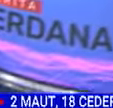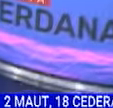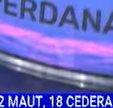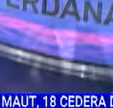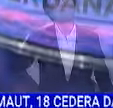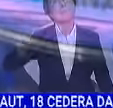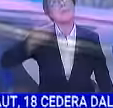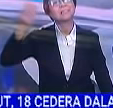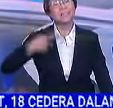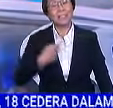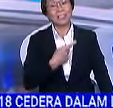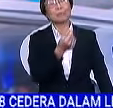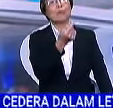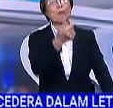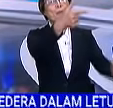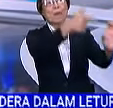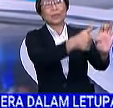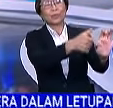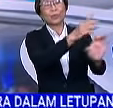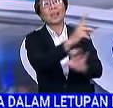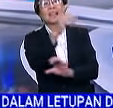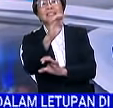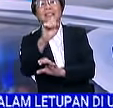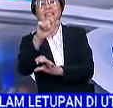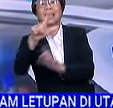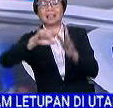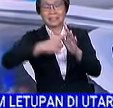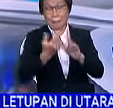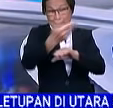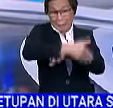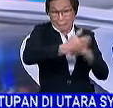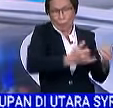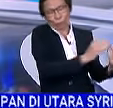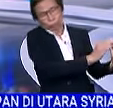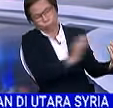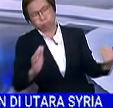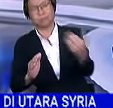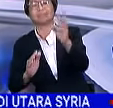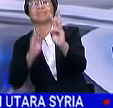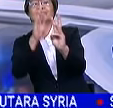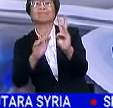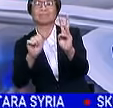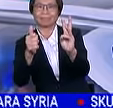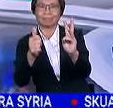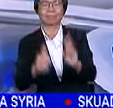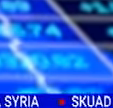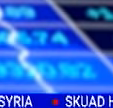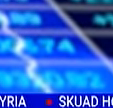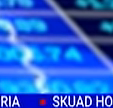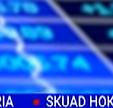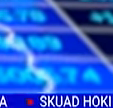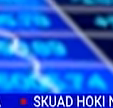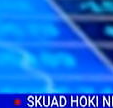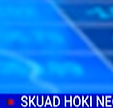Seperti biasa, kita ikuti harga runcit petrol dan diesel berkuat kuasa tengah malam ini hingga 6 Oktober.